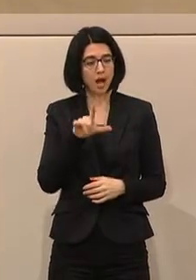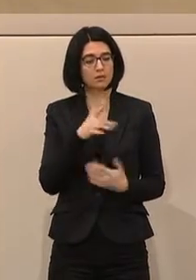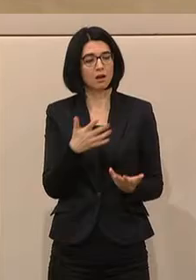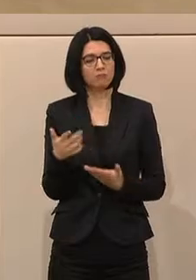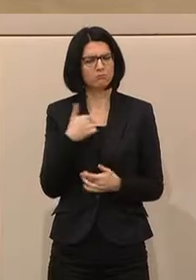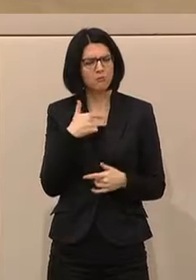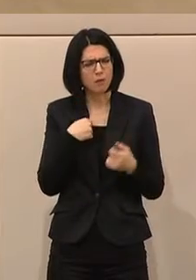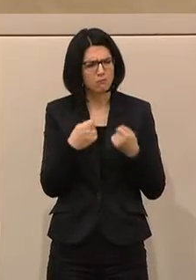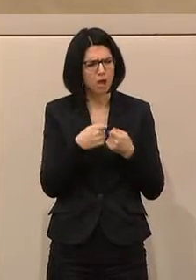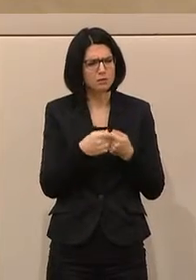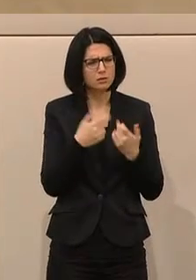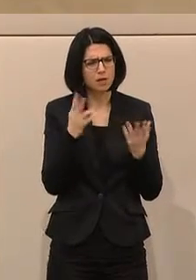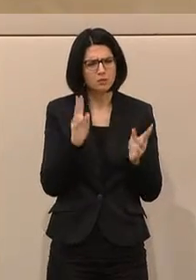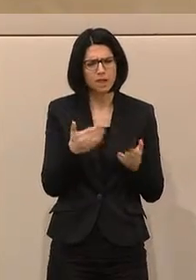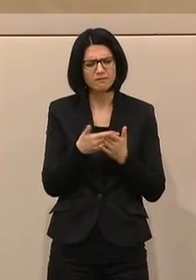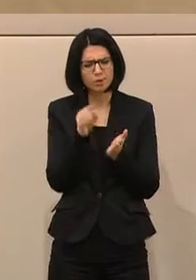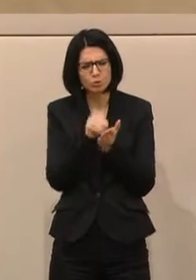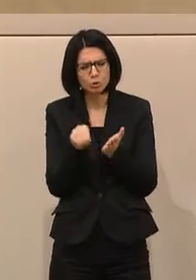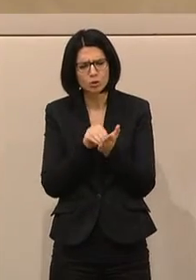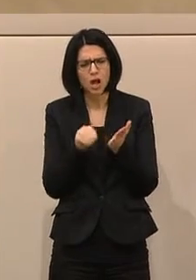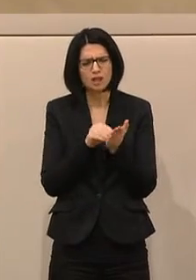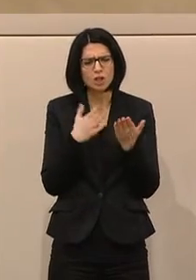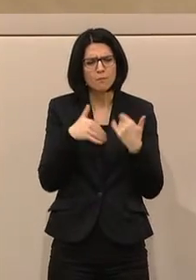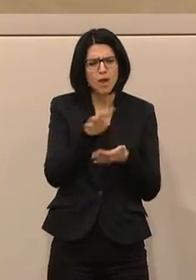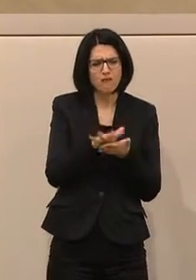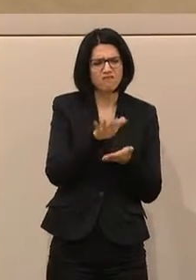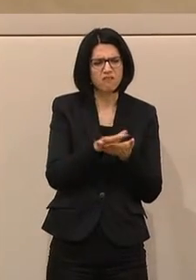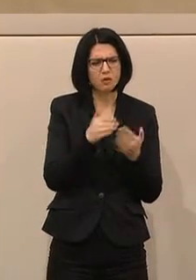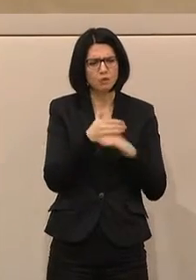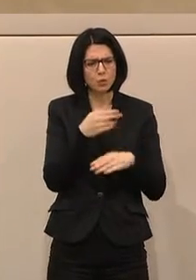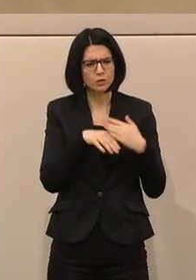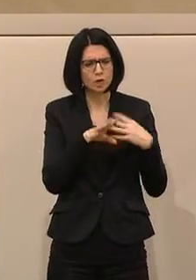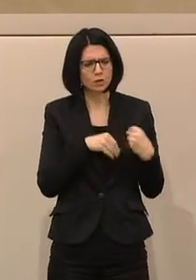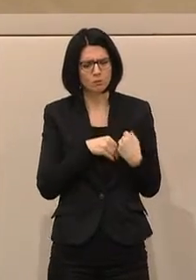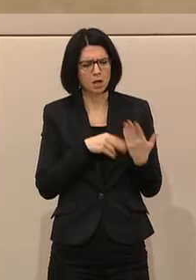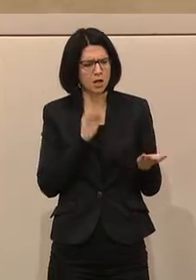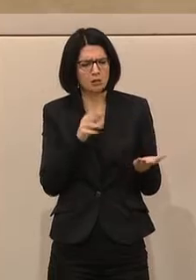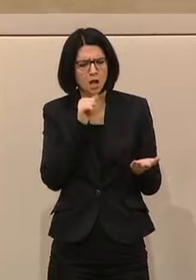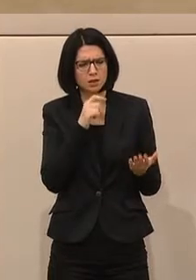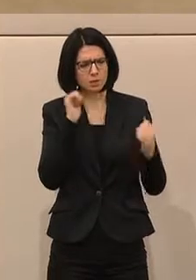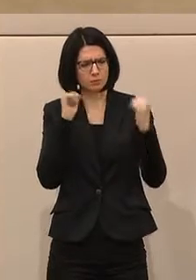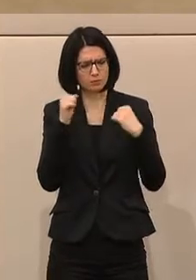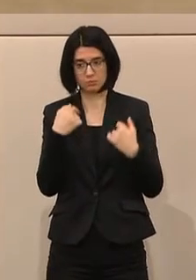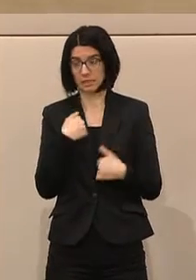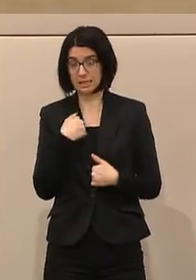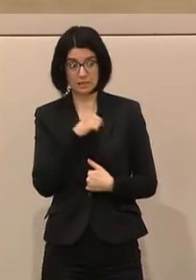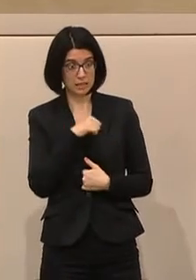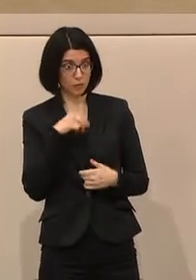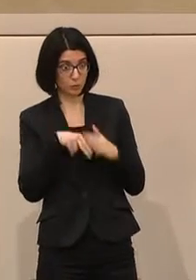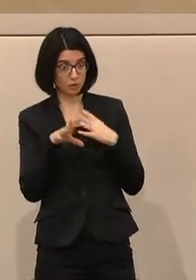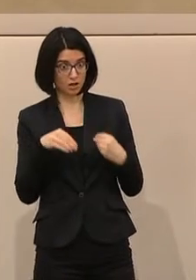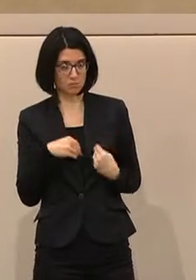er könne dieser Maßnahme aufgrund eines bürokratischen Mehraufwands für Unternehmer und Unternehmerinnen nicht zustimmen, kann ich als Unternehmerin